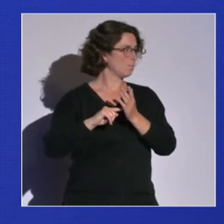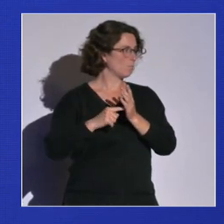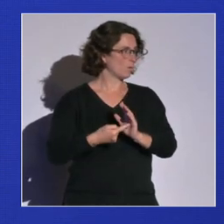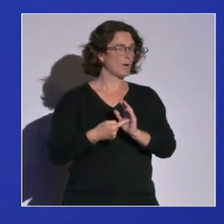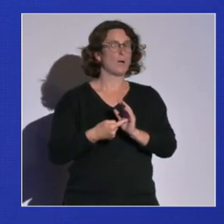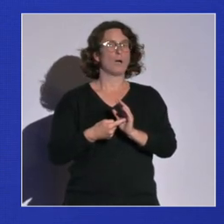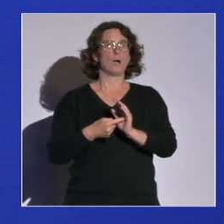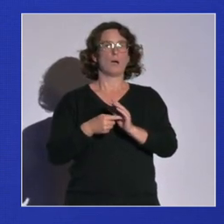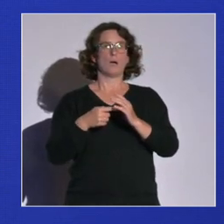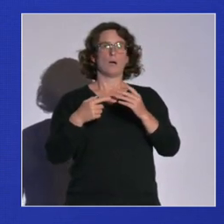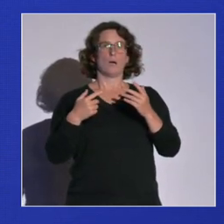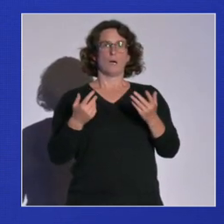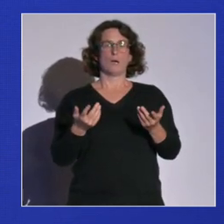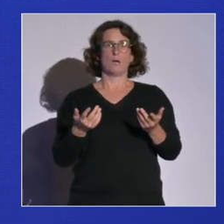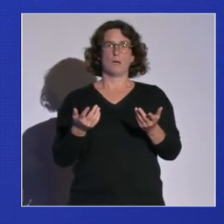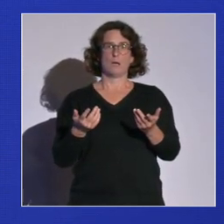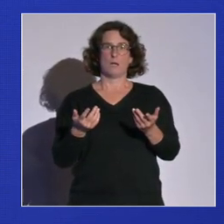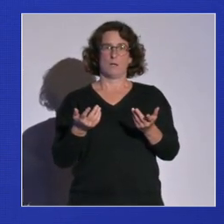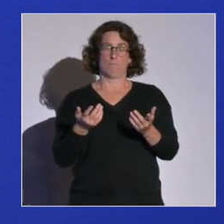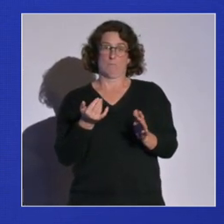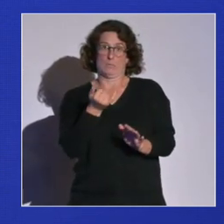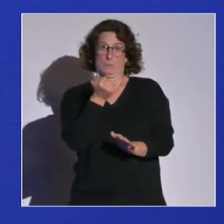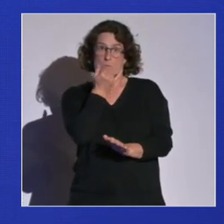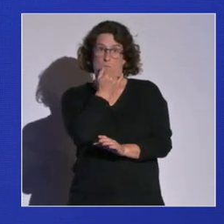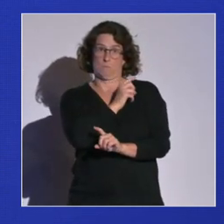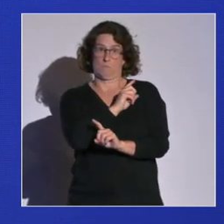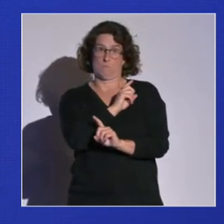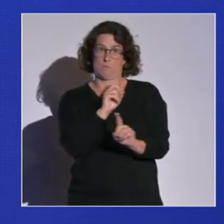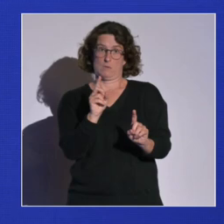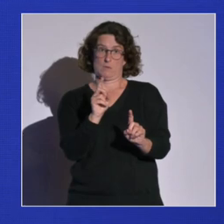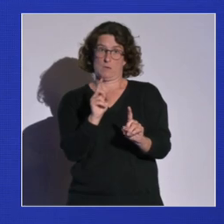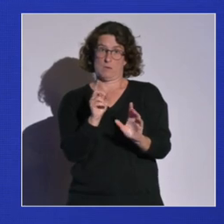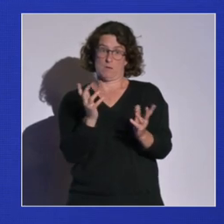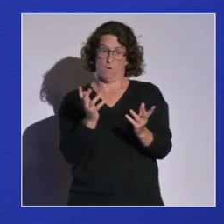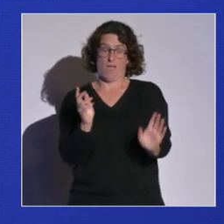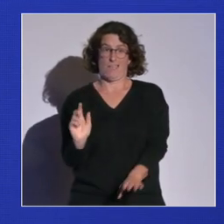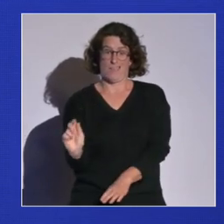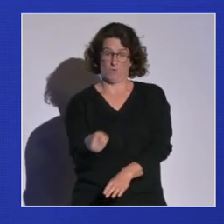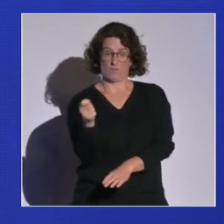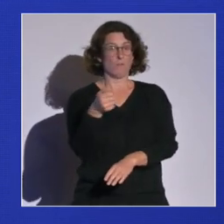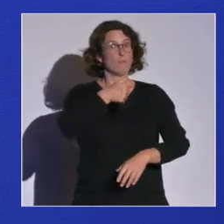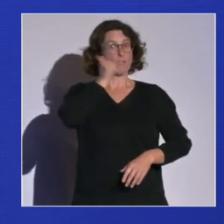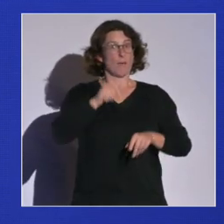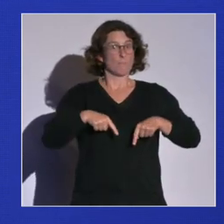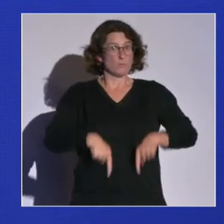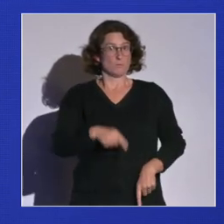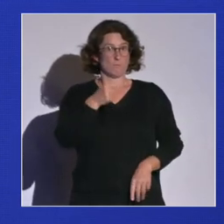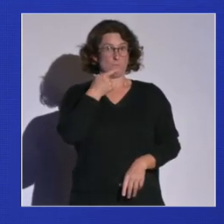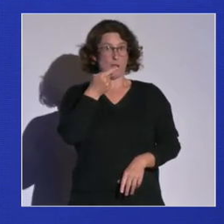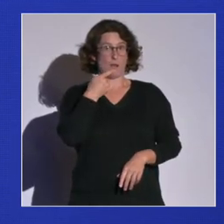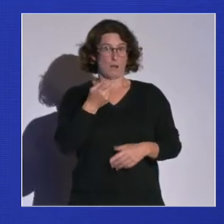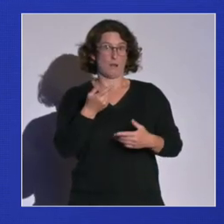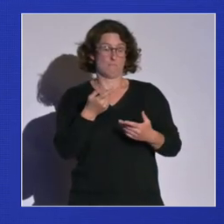faut pas qu'on se trompe le ministre l'a dit hier l'éducation en France aujourd'hui et dans une crise